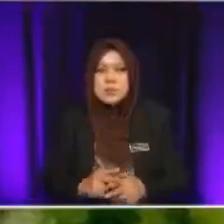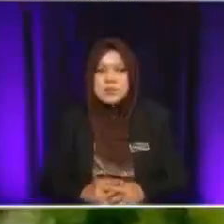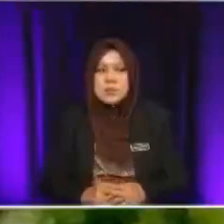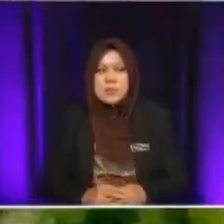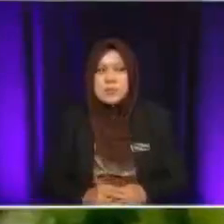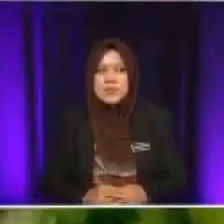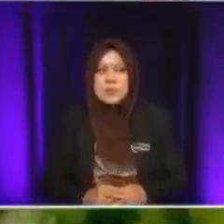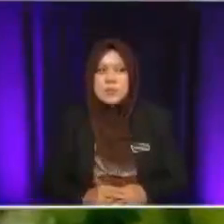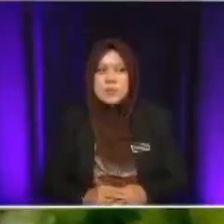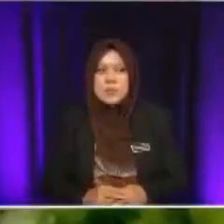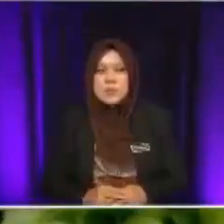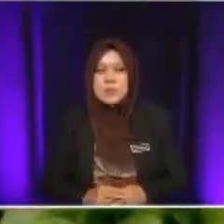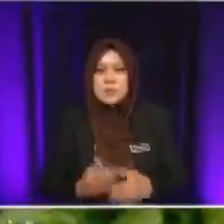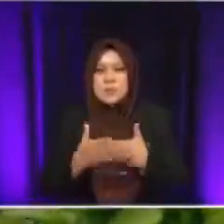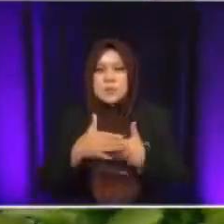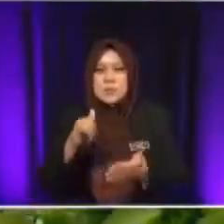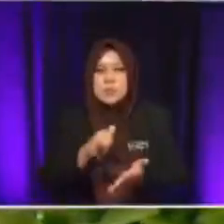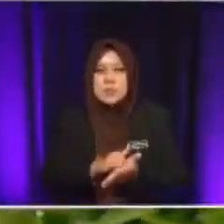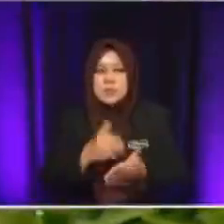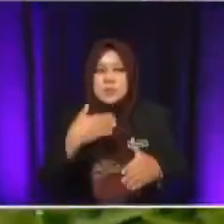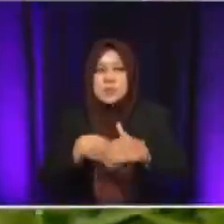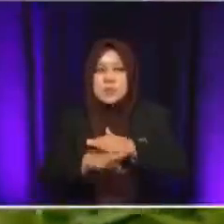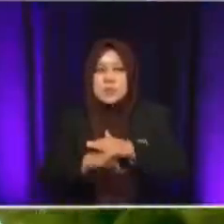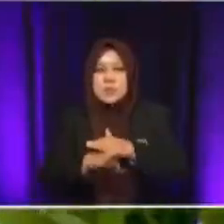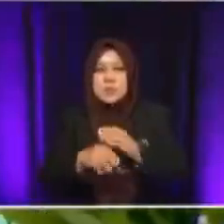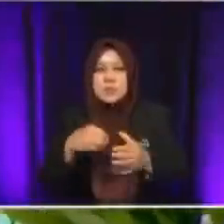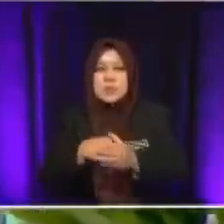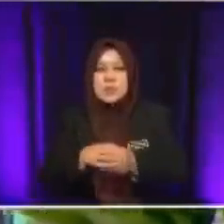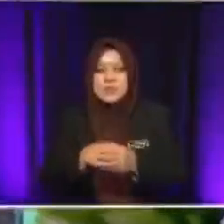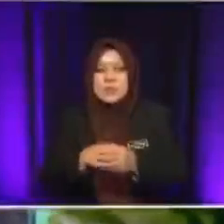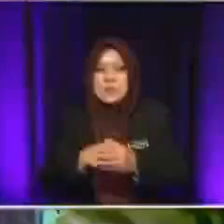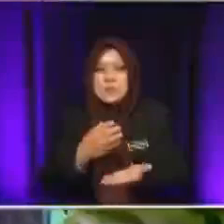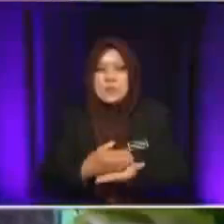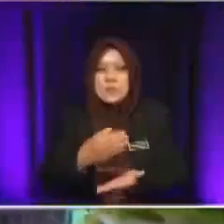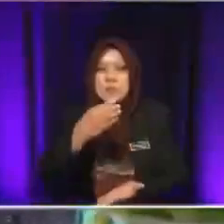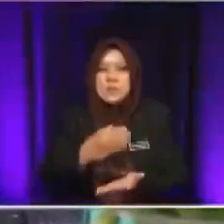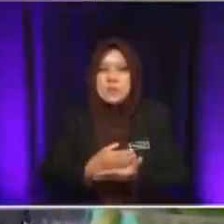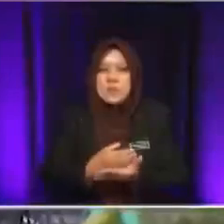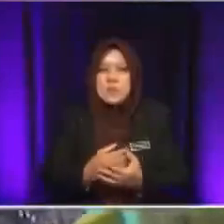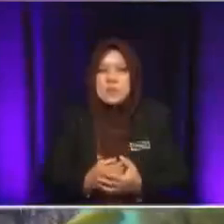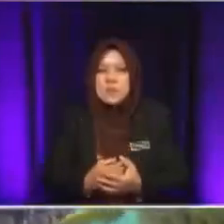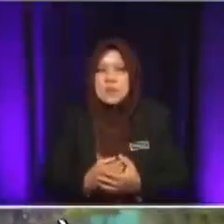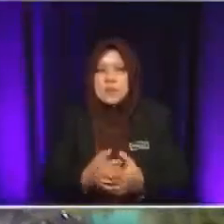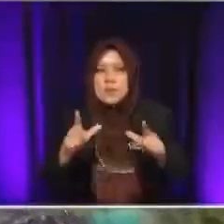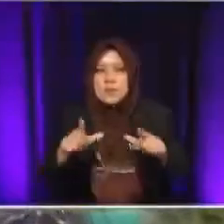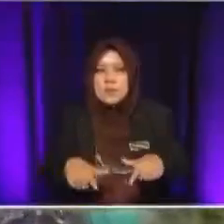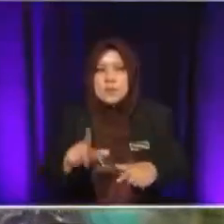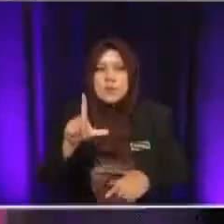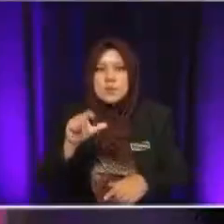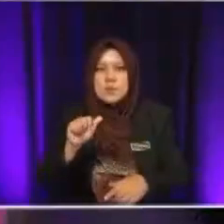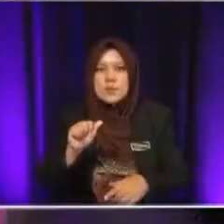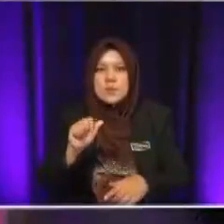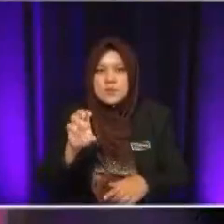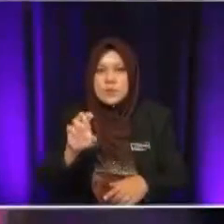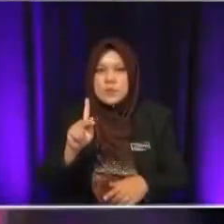Cikgu, lepas tu kita selepas tu, okey, Mira masukkan dia. Okey, kita tekan. Okey, bahagian atas ni kita akan letakkan Leica Balls.